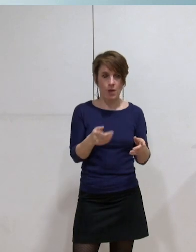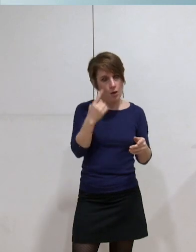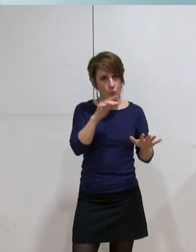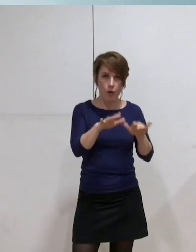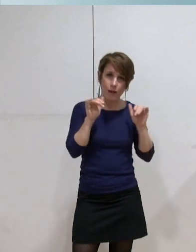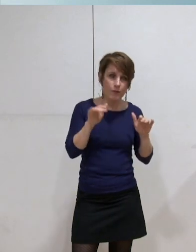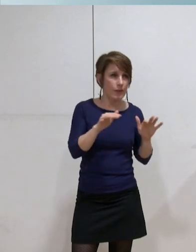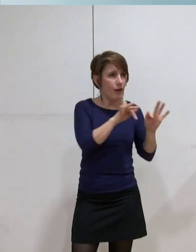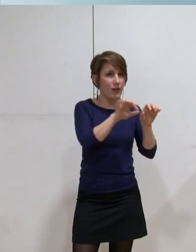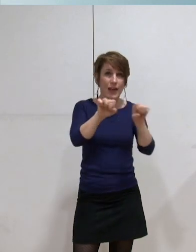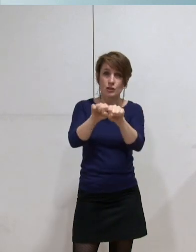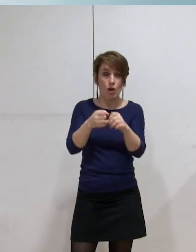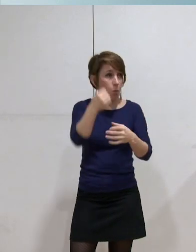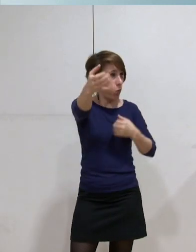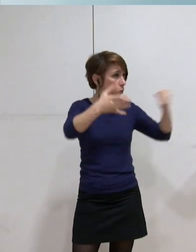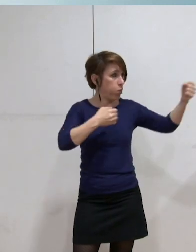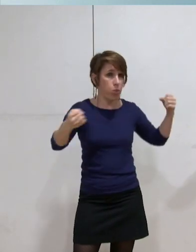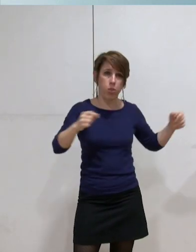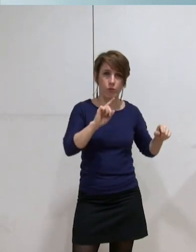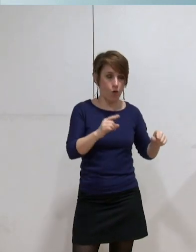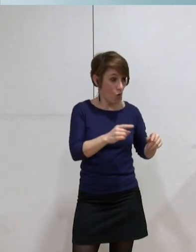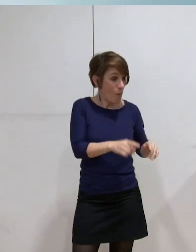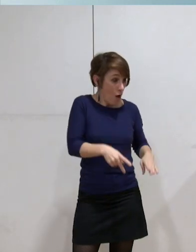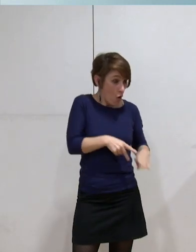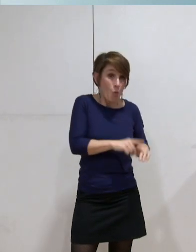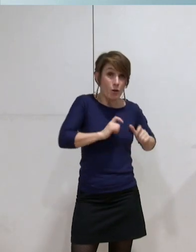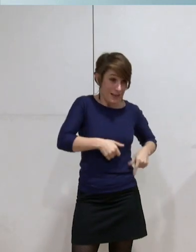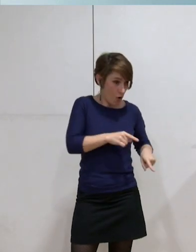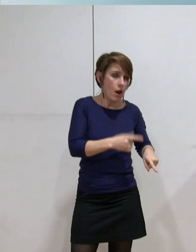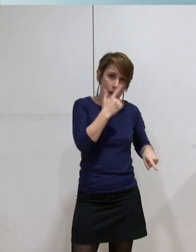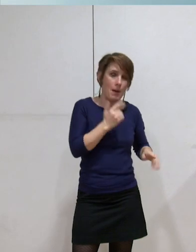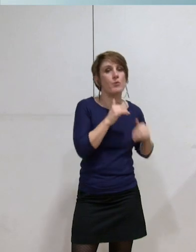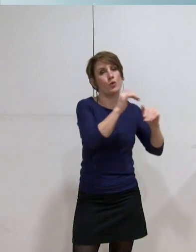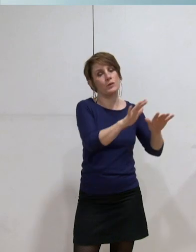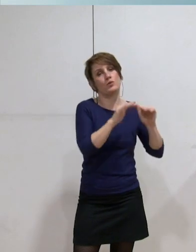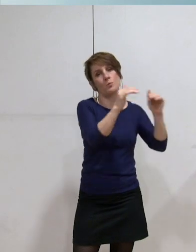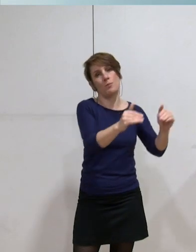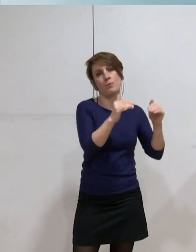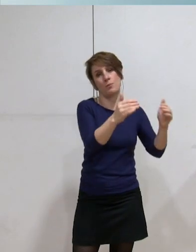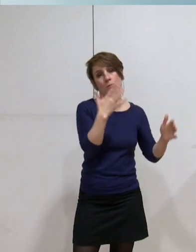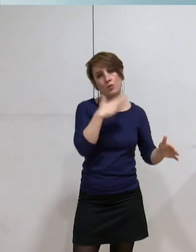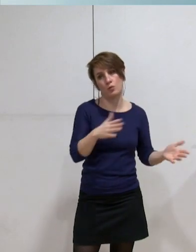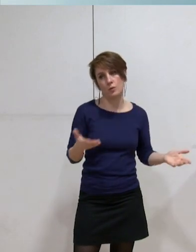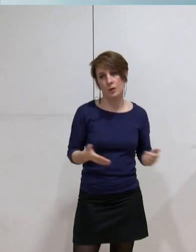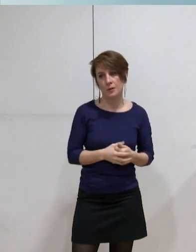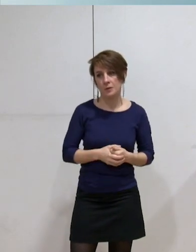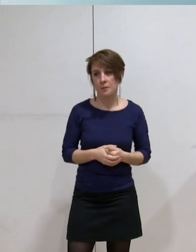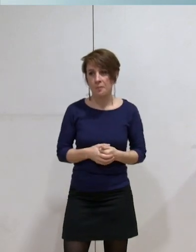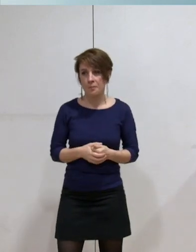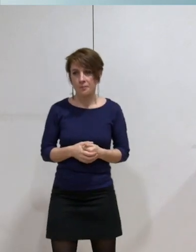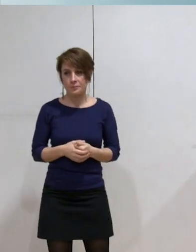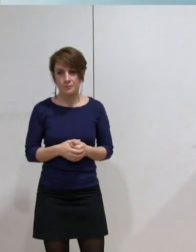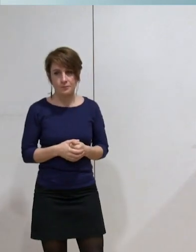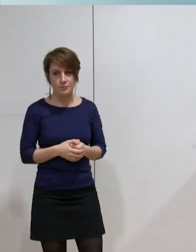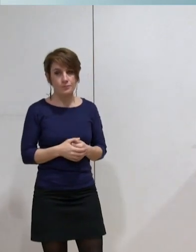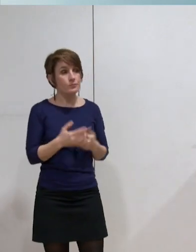pouvoir continuer leur scolarité dans l'établissement initial on a donc déposé deux amendements auquel on pourrait éventuellement revenir si si vous voulez au moment du vote et